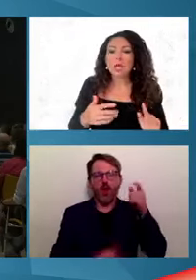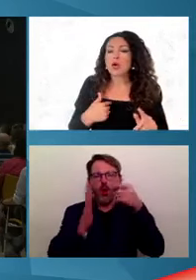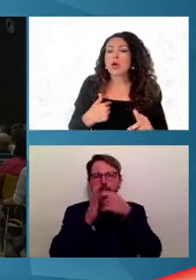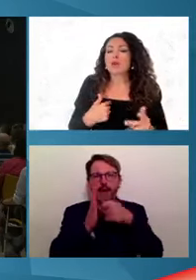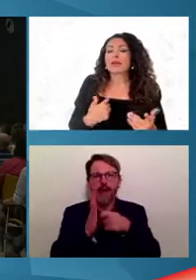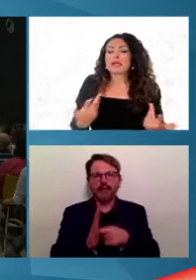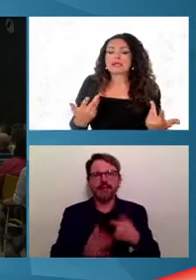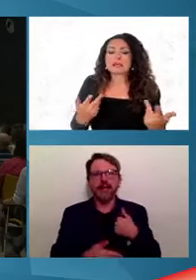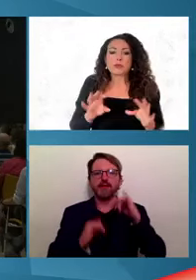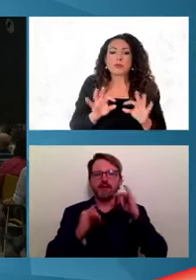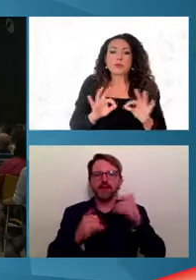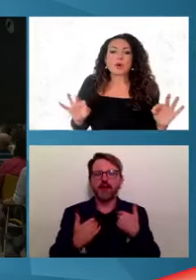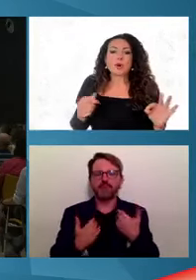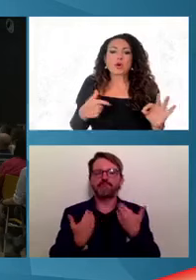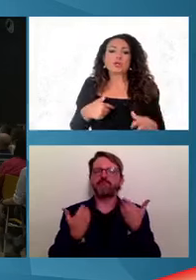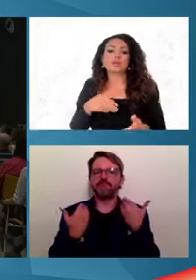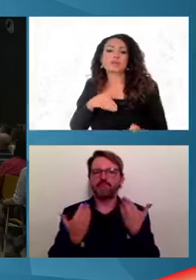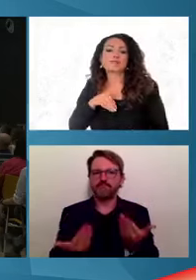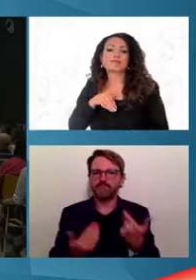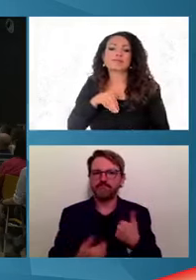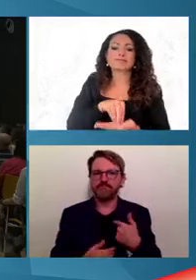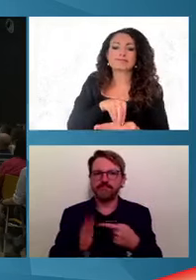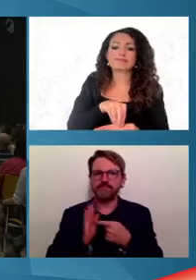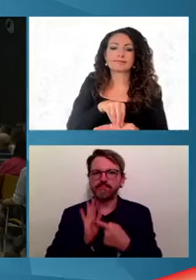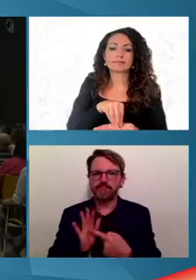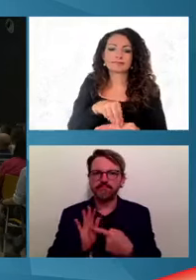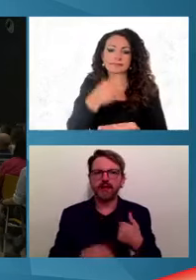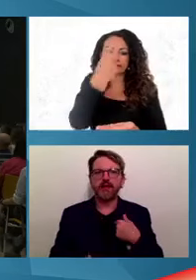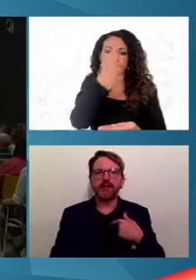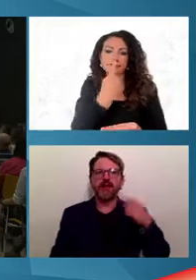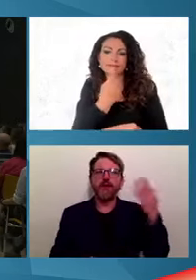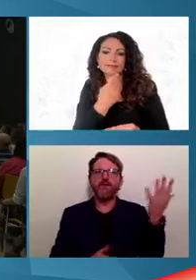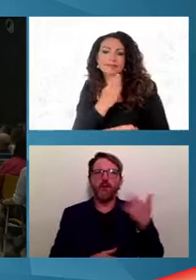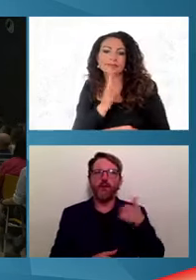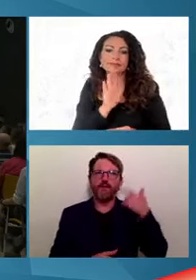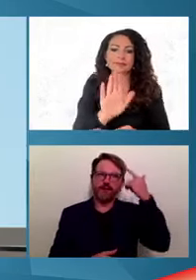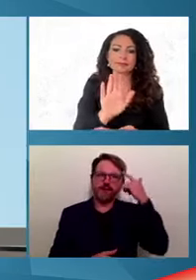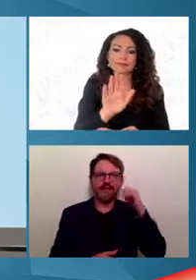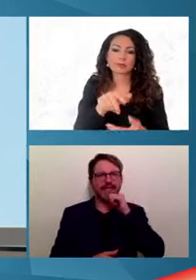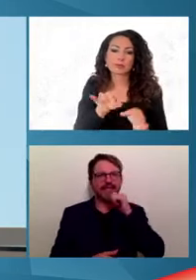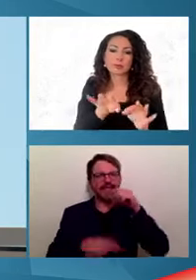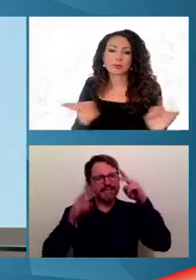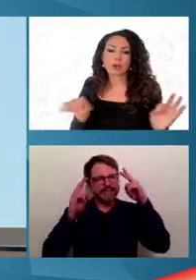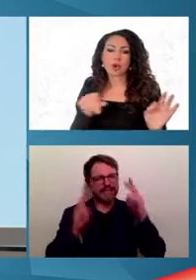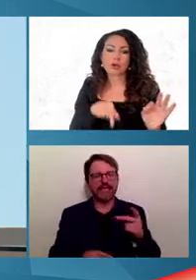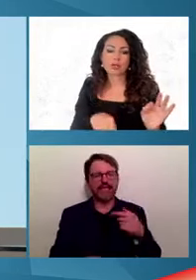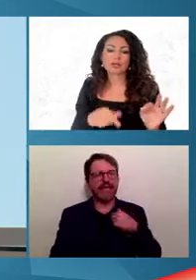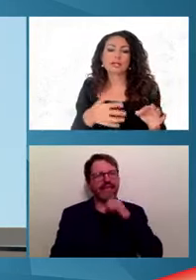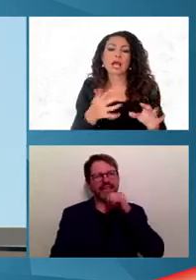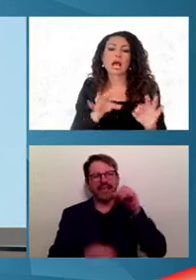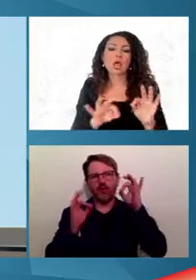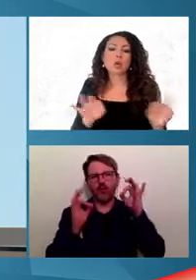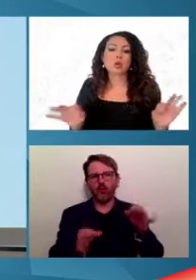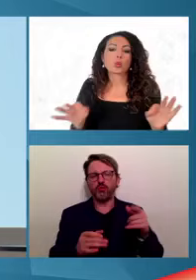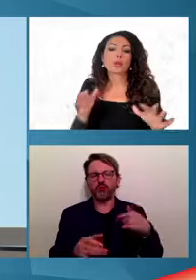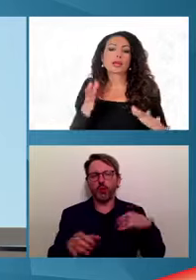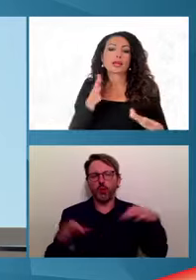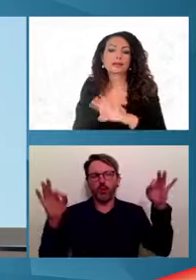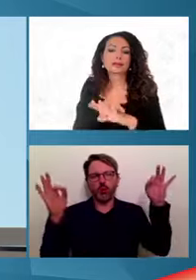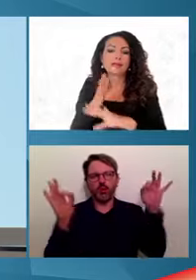hinzuhalten, die, von denen man wusste, dass die sicher nicht nur nicht gut, sondern katastrophal ankommen würden, aber notwendig